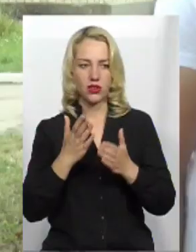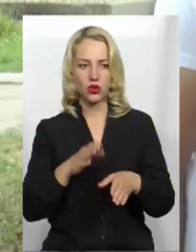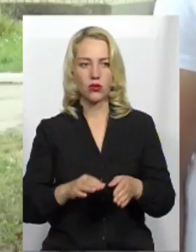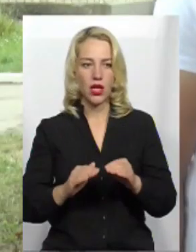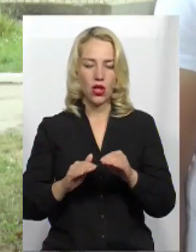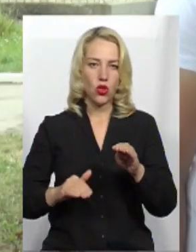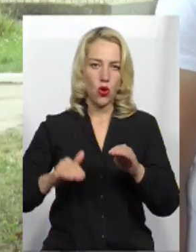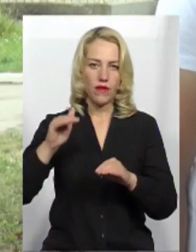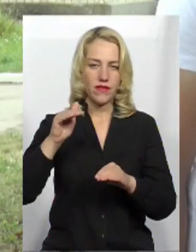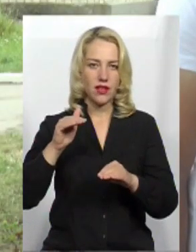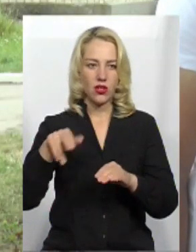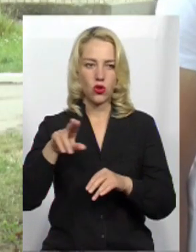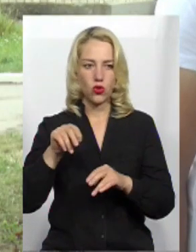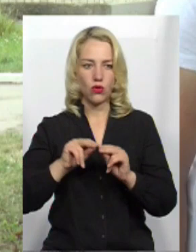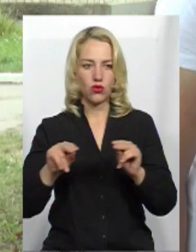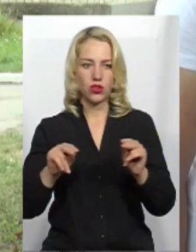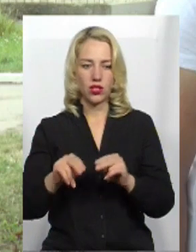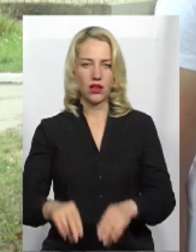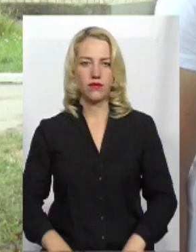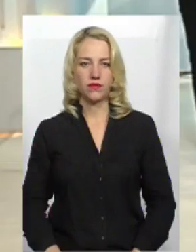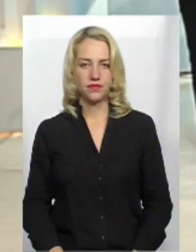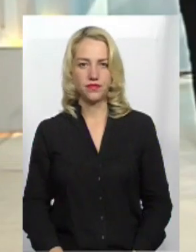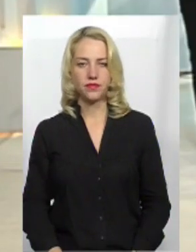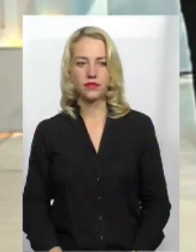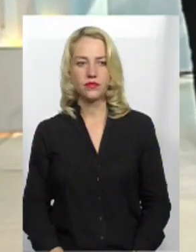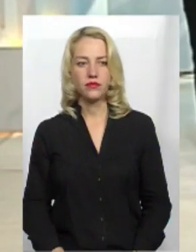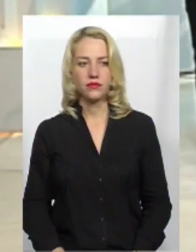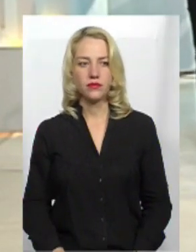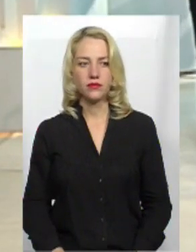до зарплат вчителів.